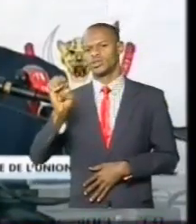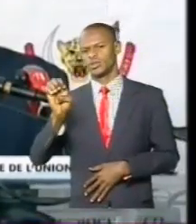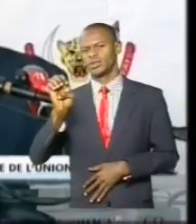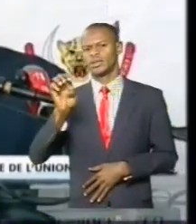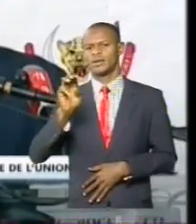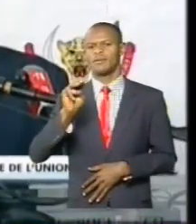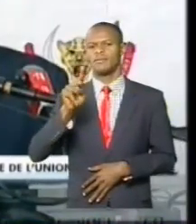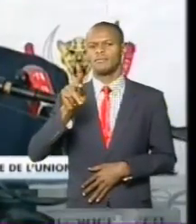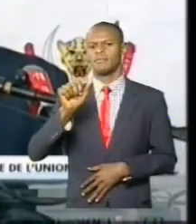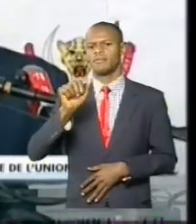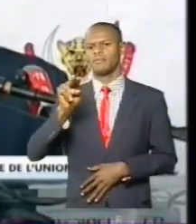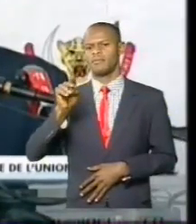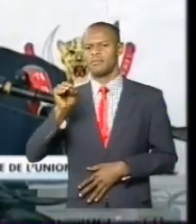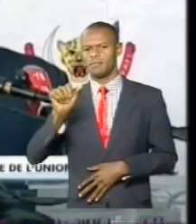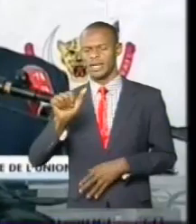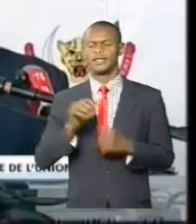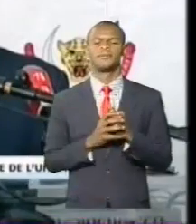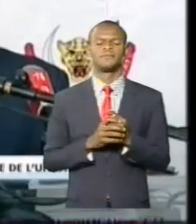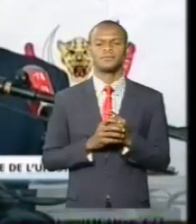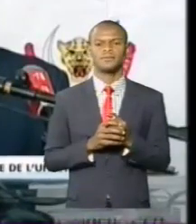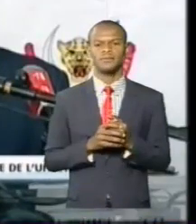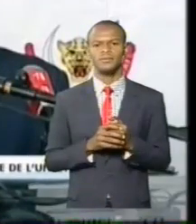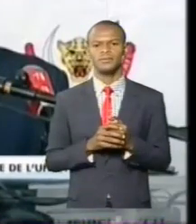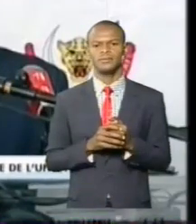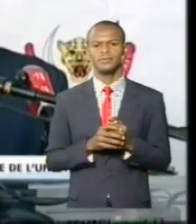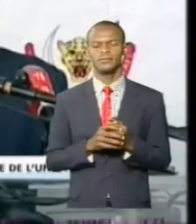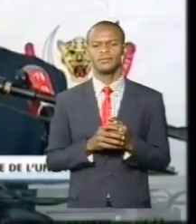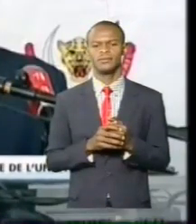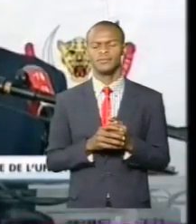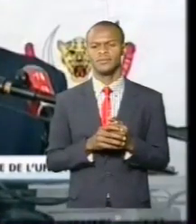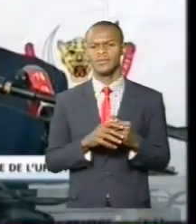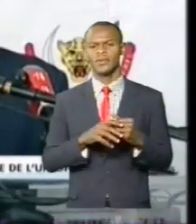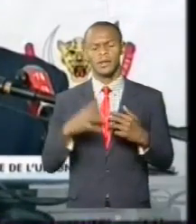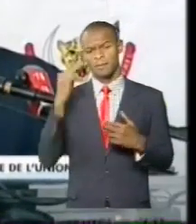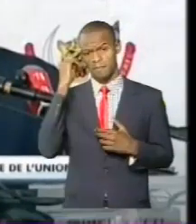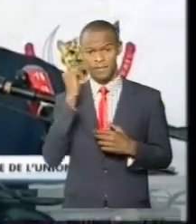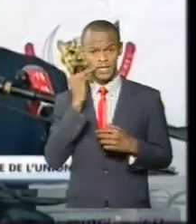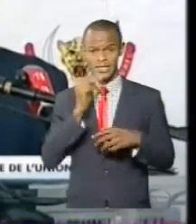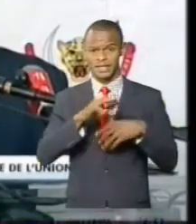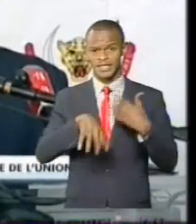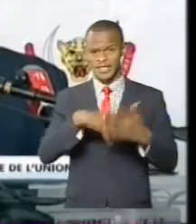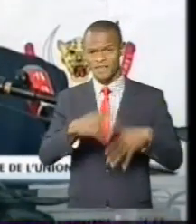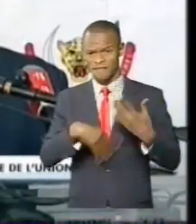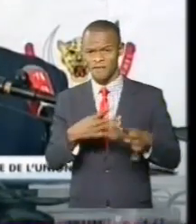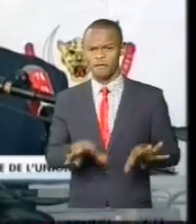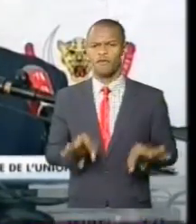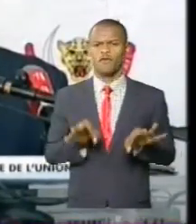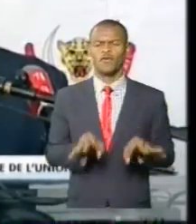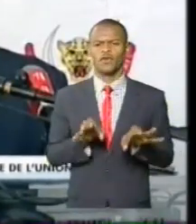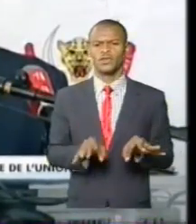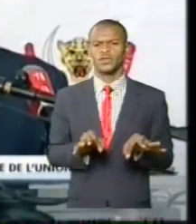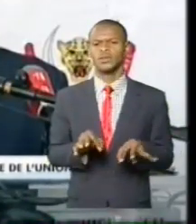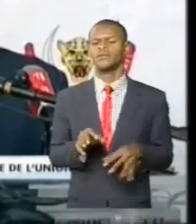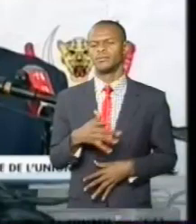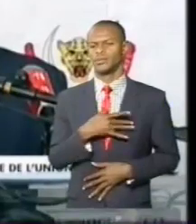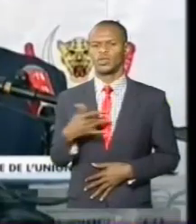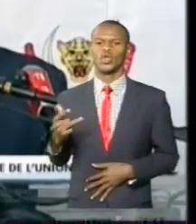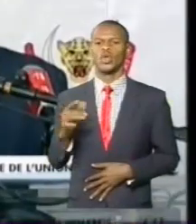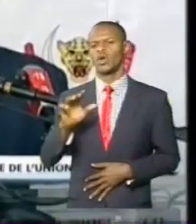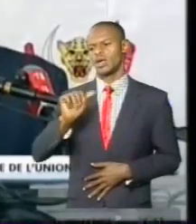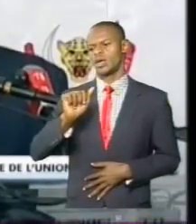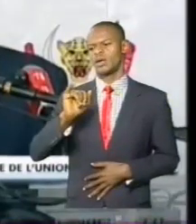Kabangu. Ministre des Affaires Foncières, M. Aimé Sakombi